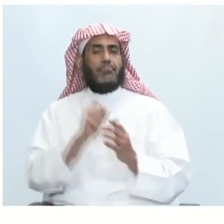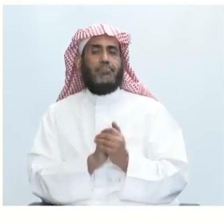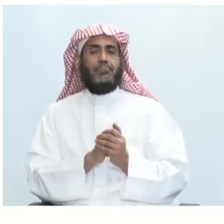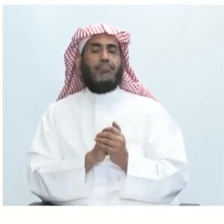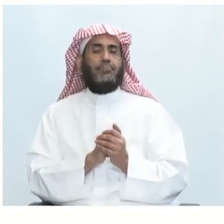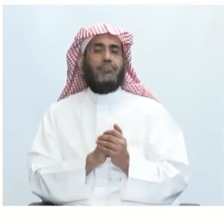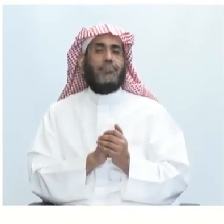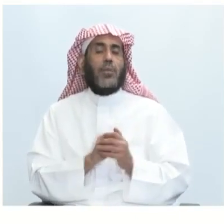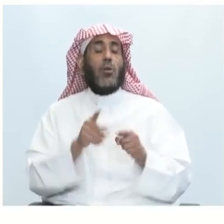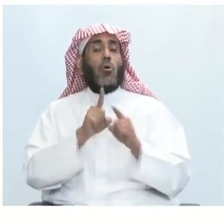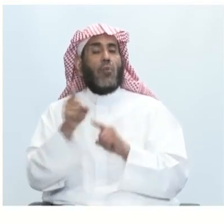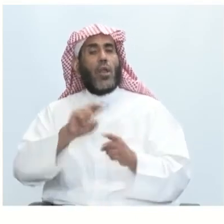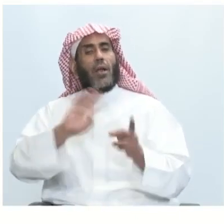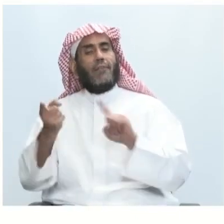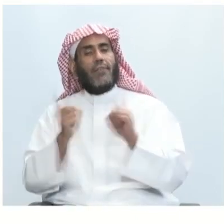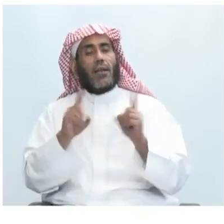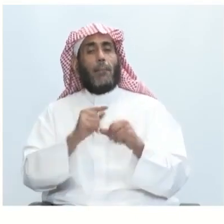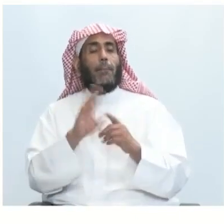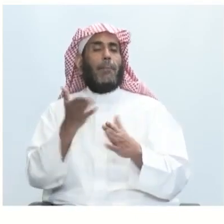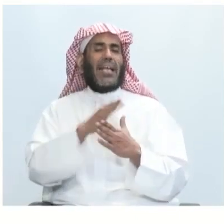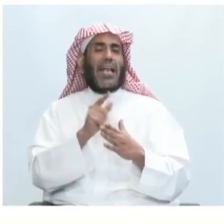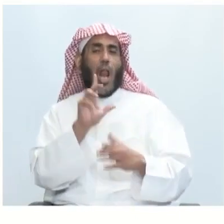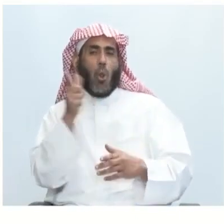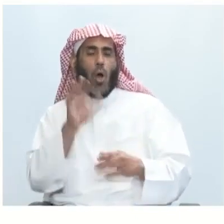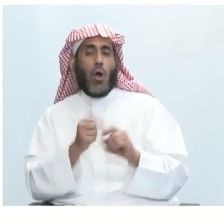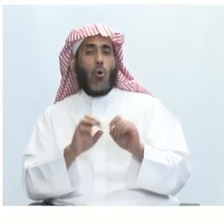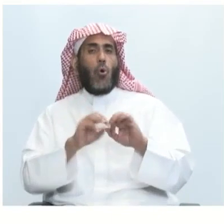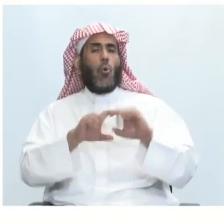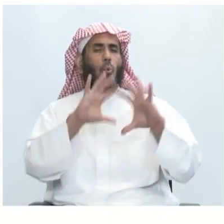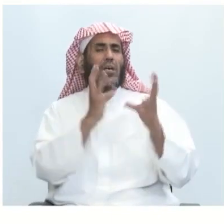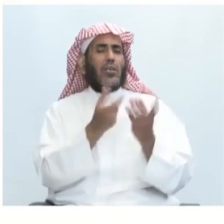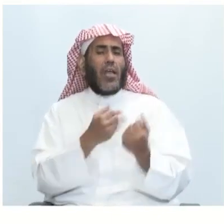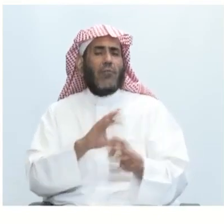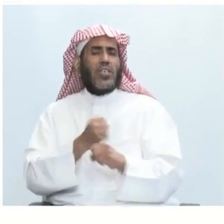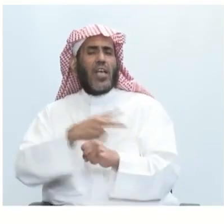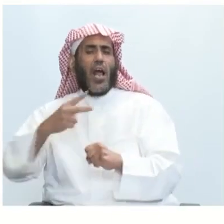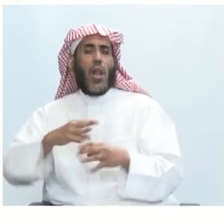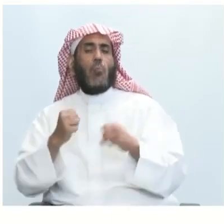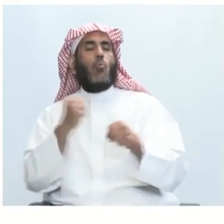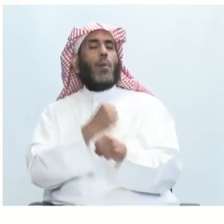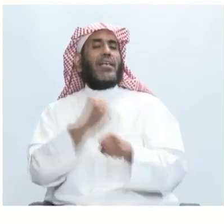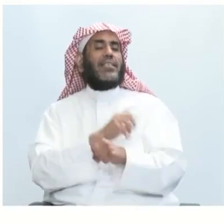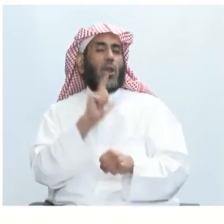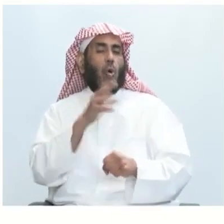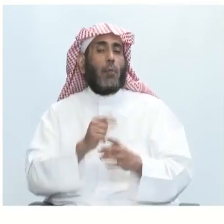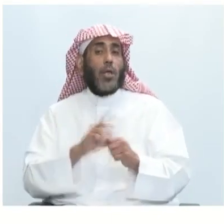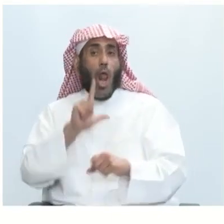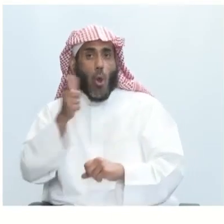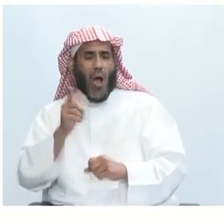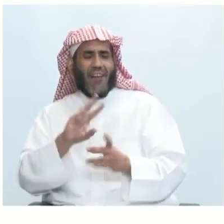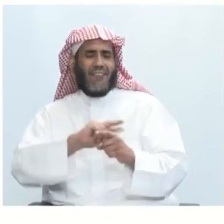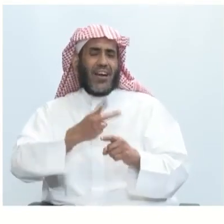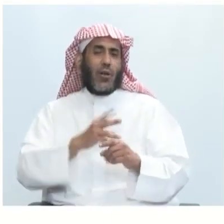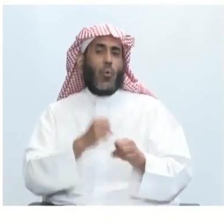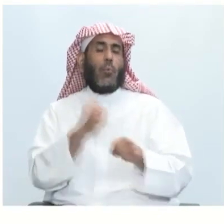لا فهناك فرق بين اللغه وصور ممارسه اللغه فرق بين اللغه وصور